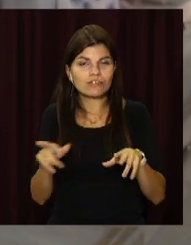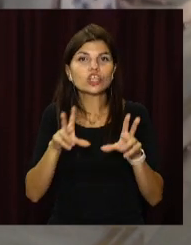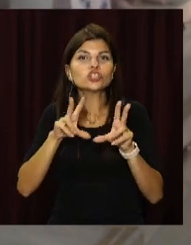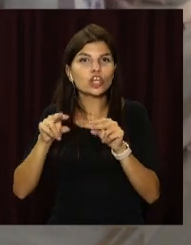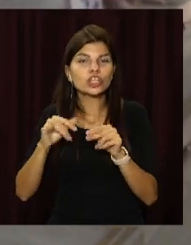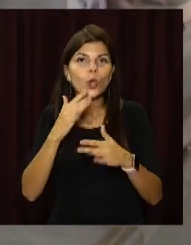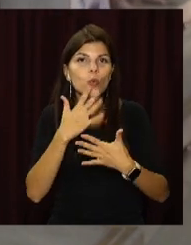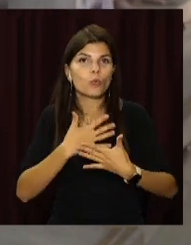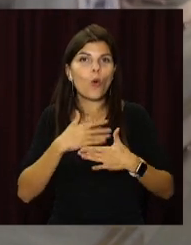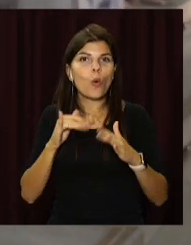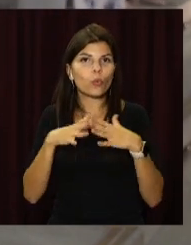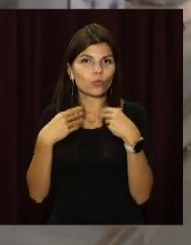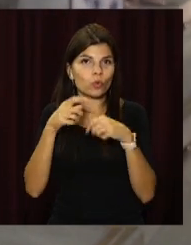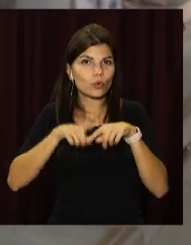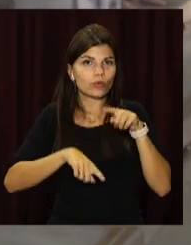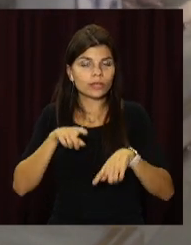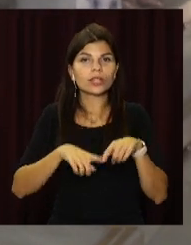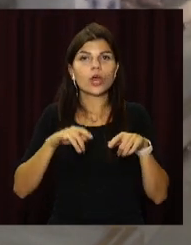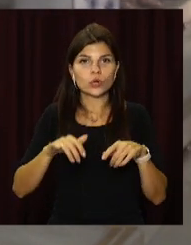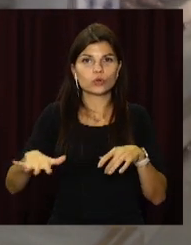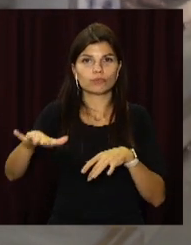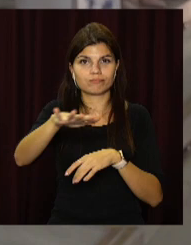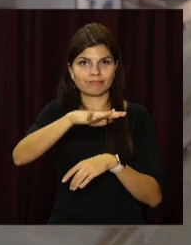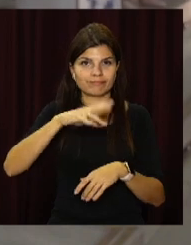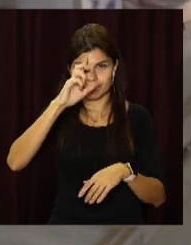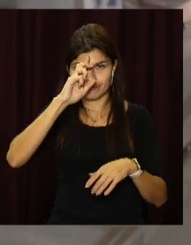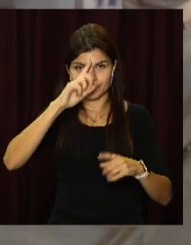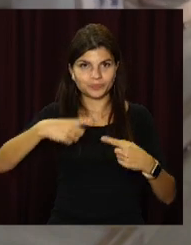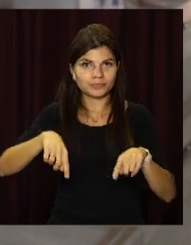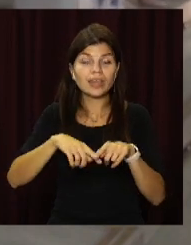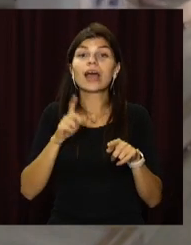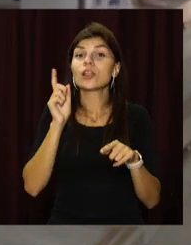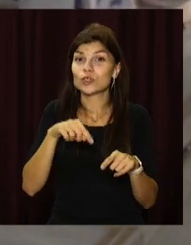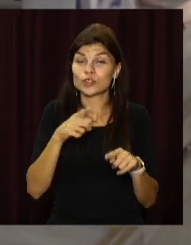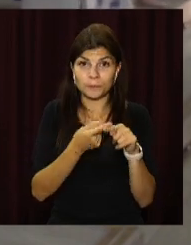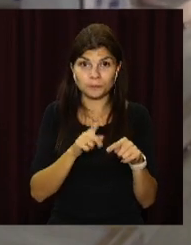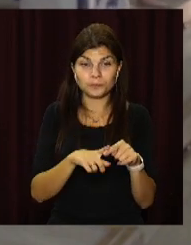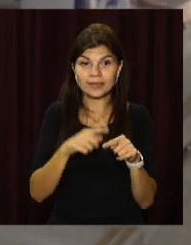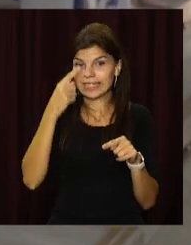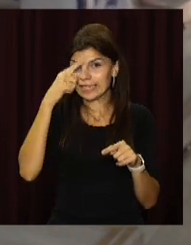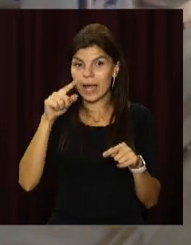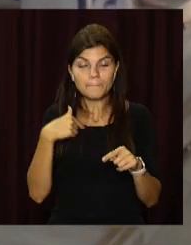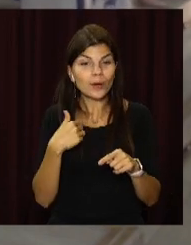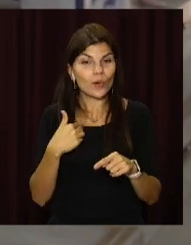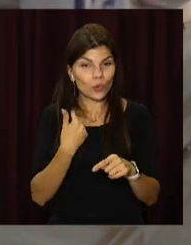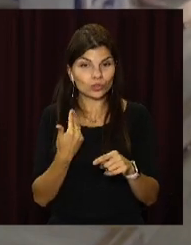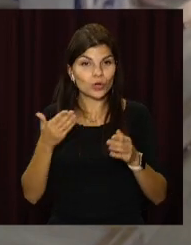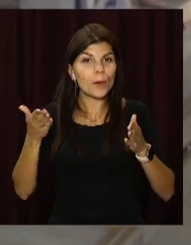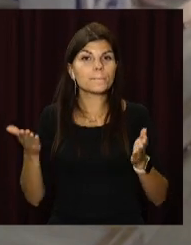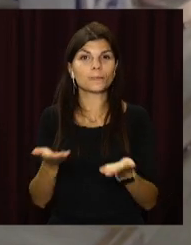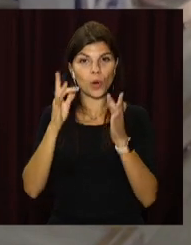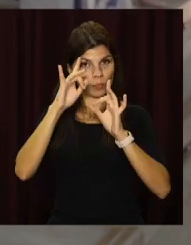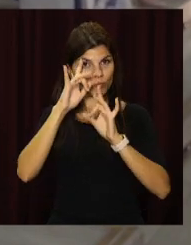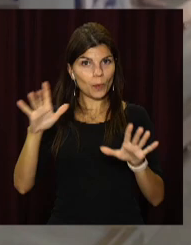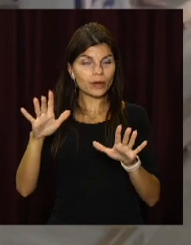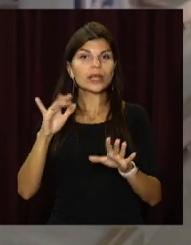та любов у родину і у суспільство. Також цим проєктом ми хочемо підвищити